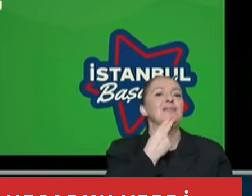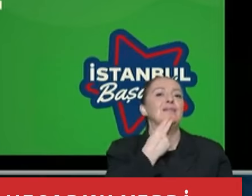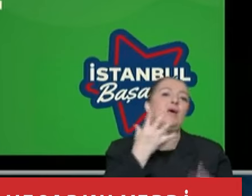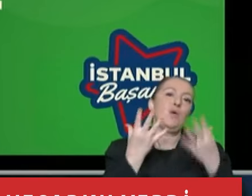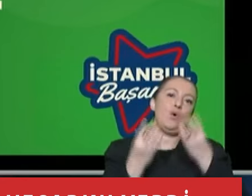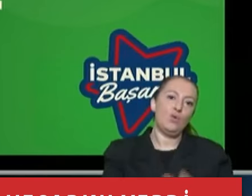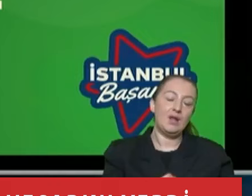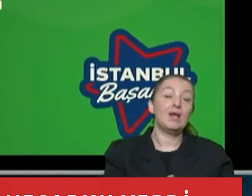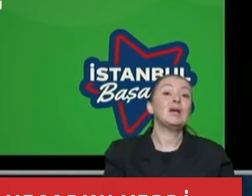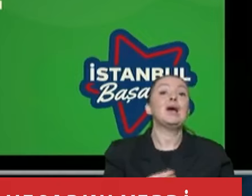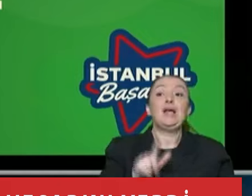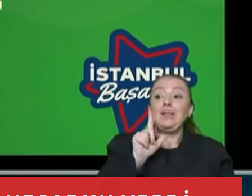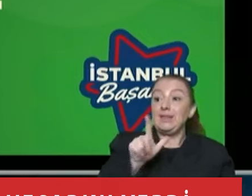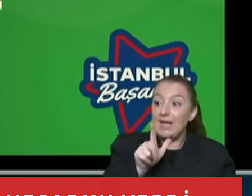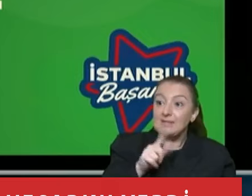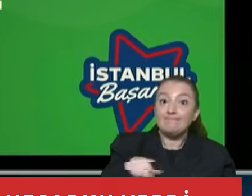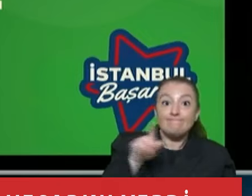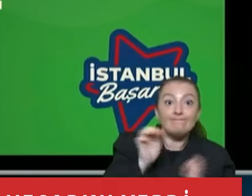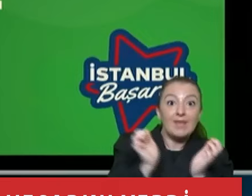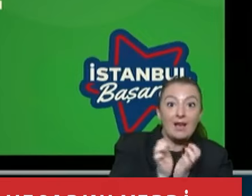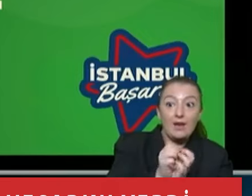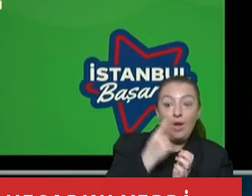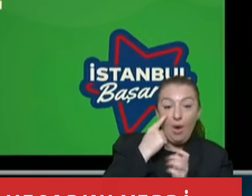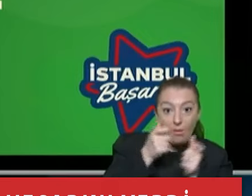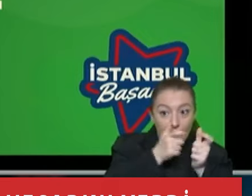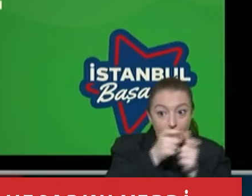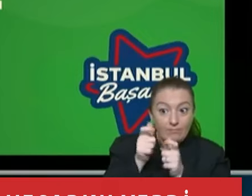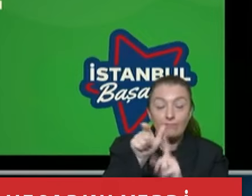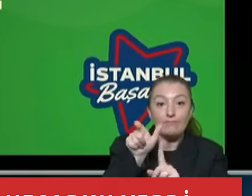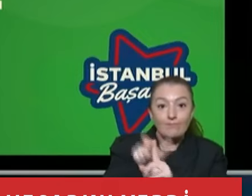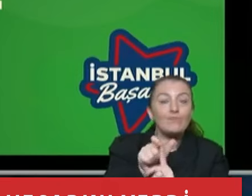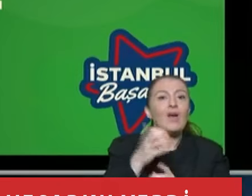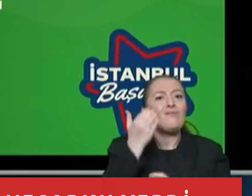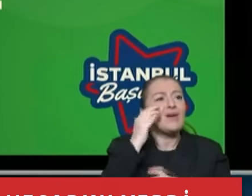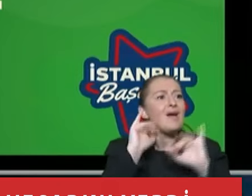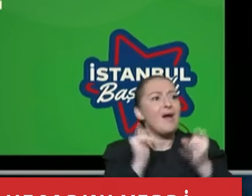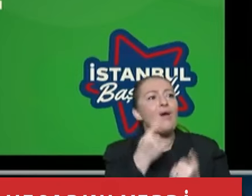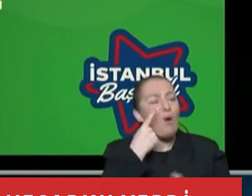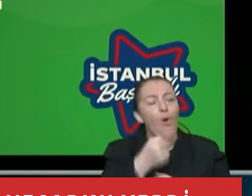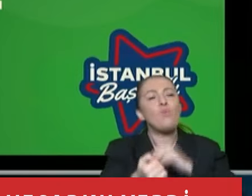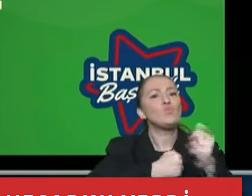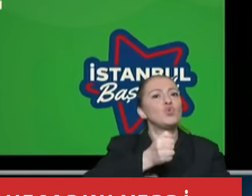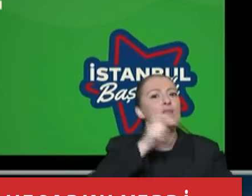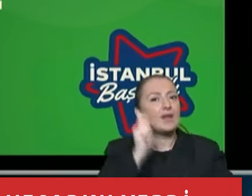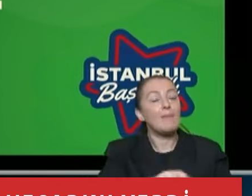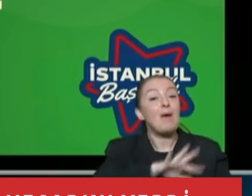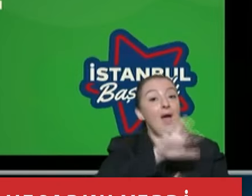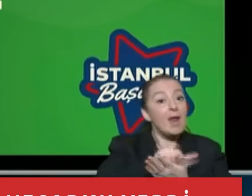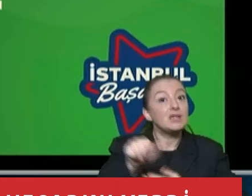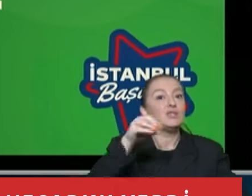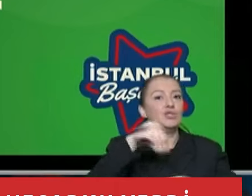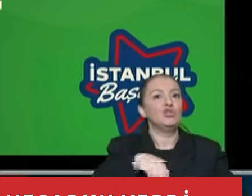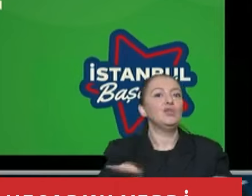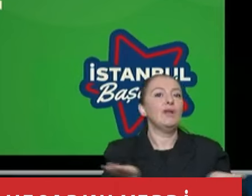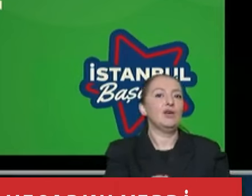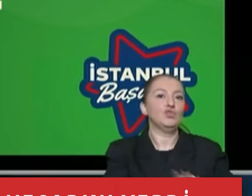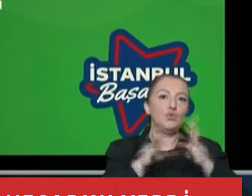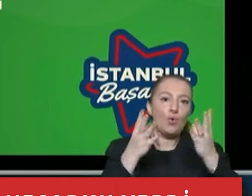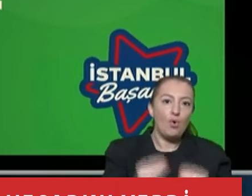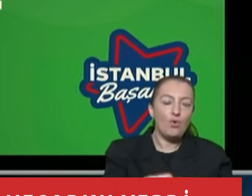üzere ihtiyaç sahiplerini gözeten yoksullukla mücadele eden ve herkes için eşit olanaklar